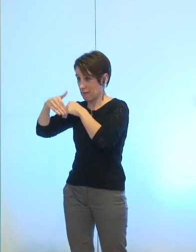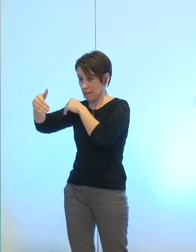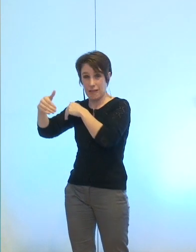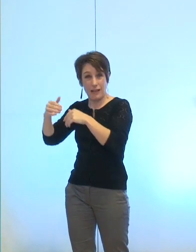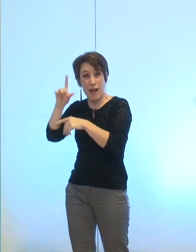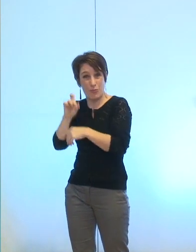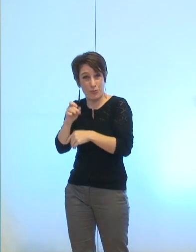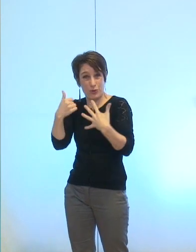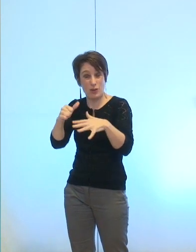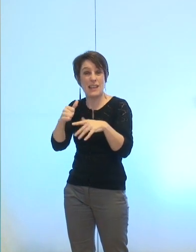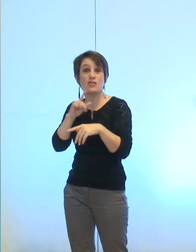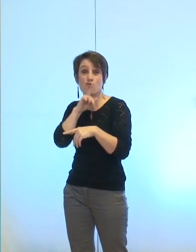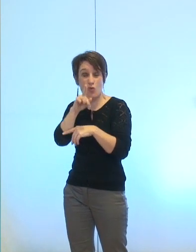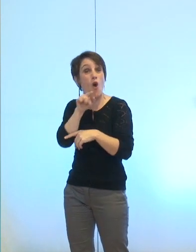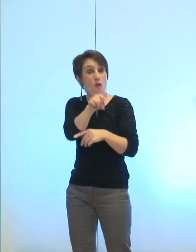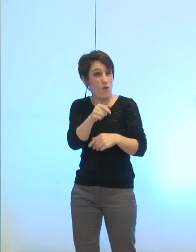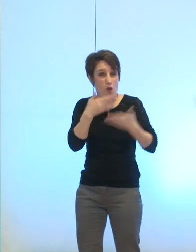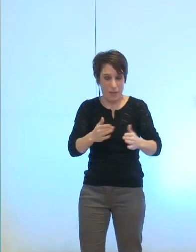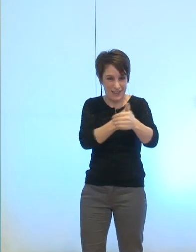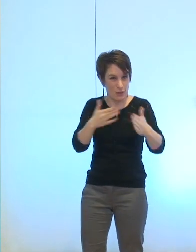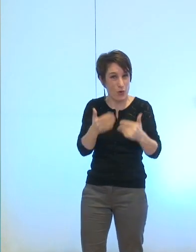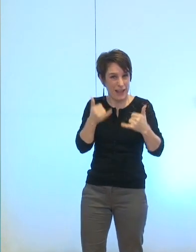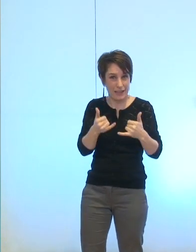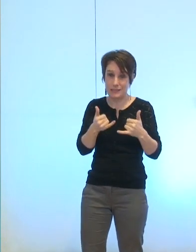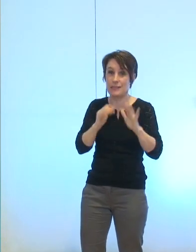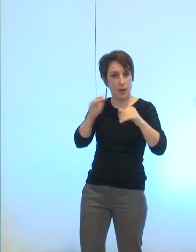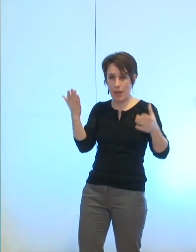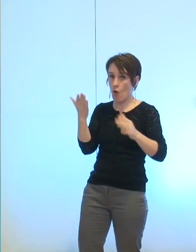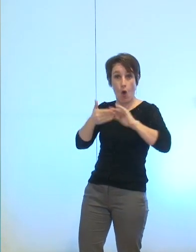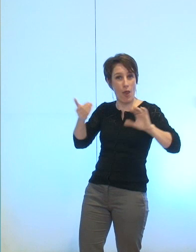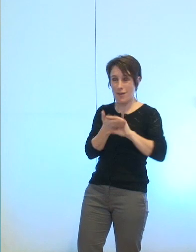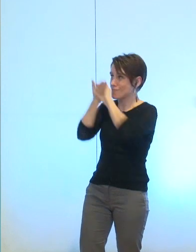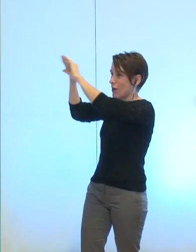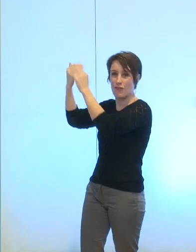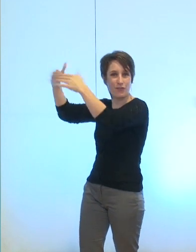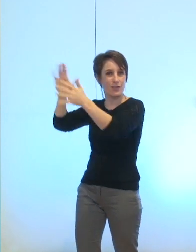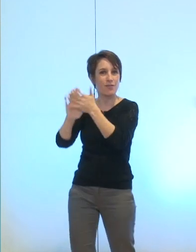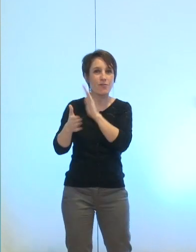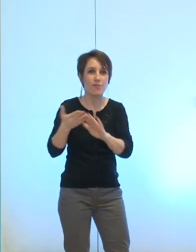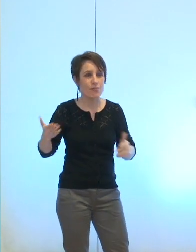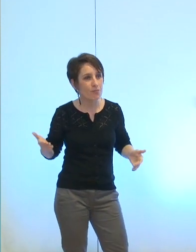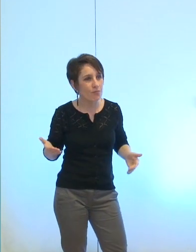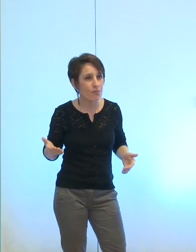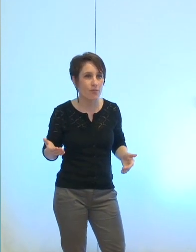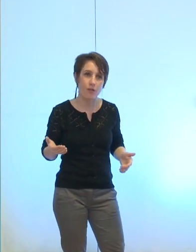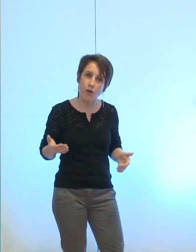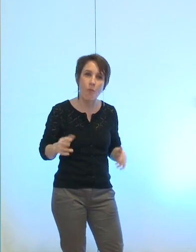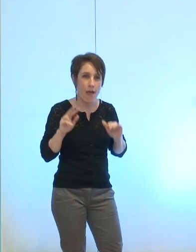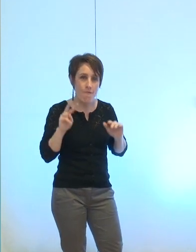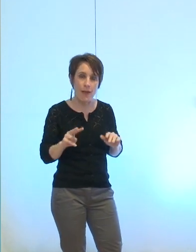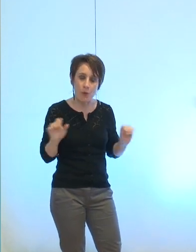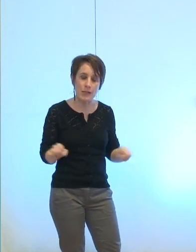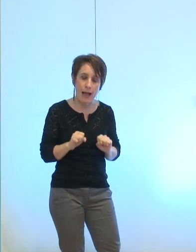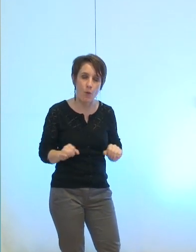jours et selon un cadre que vous fixez ici il y a quand même quelques contradictions qui sont assez gé